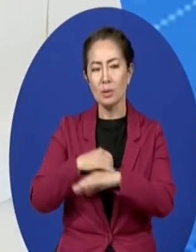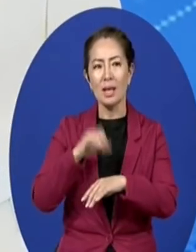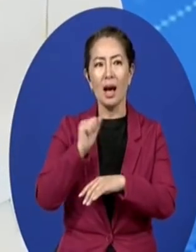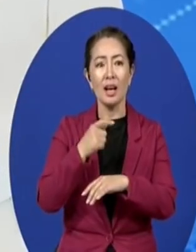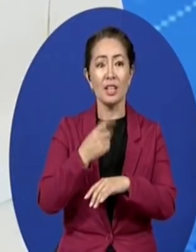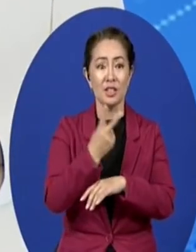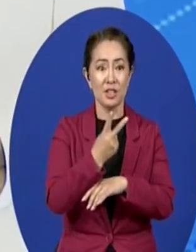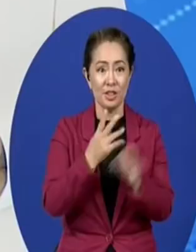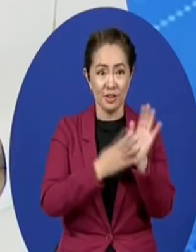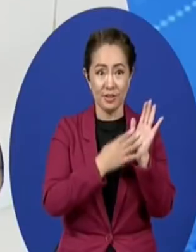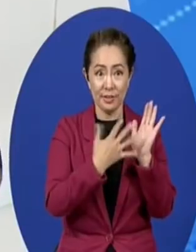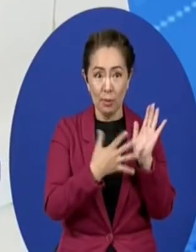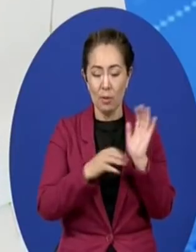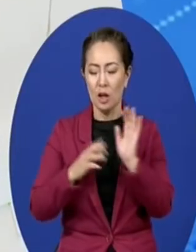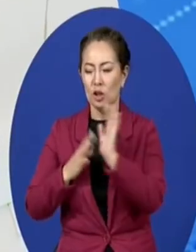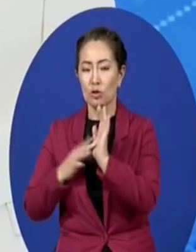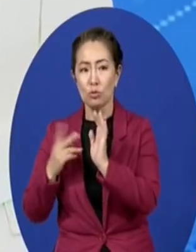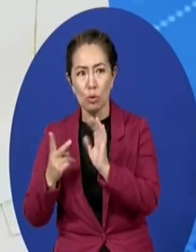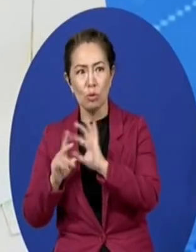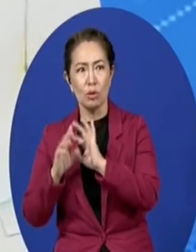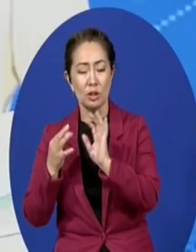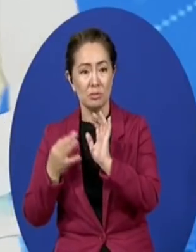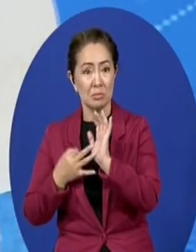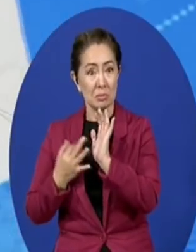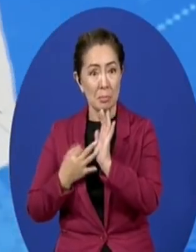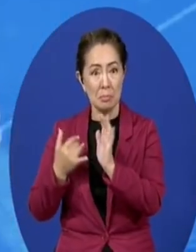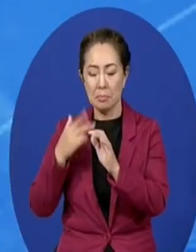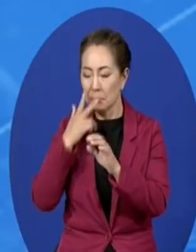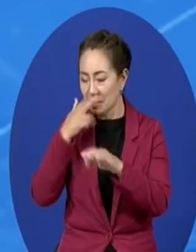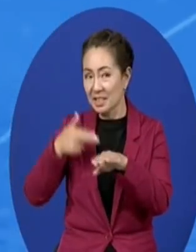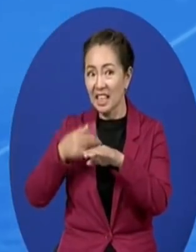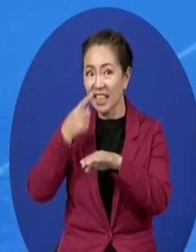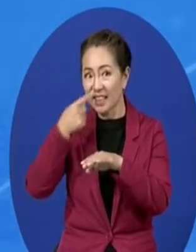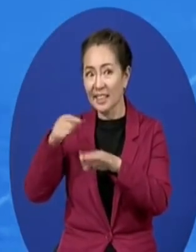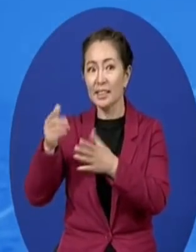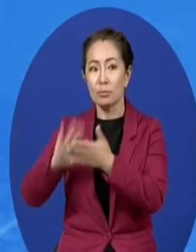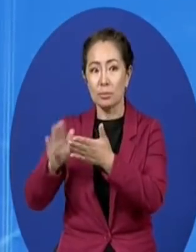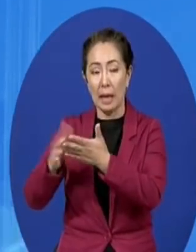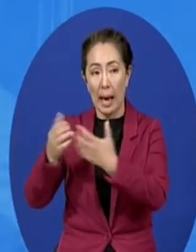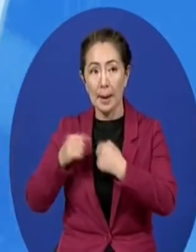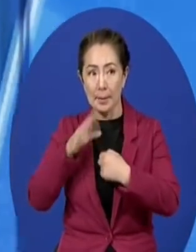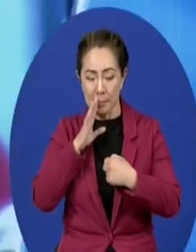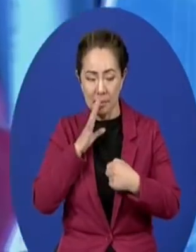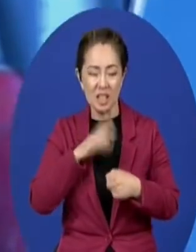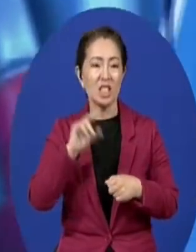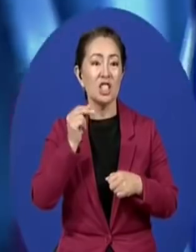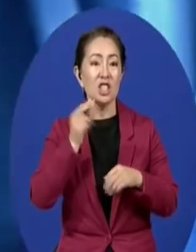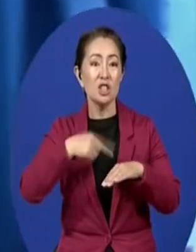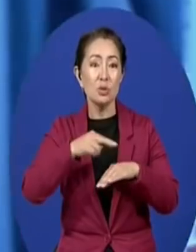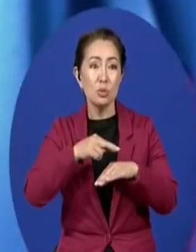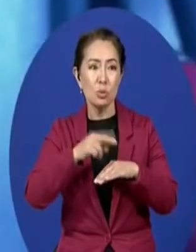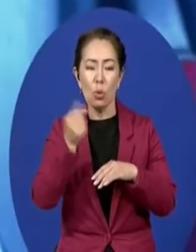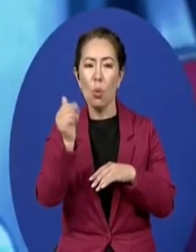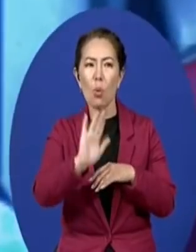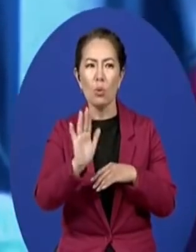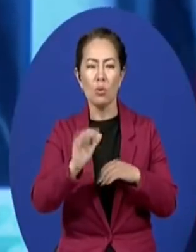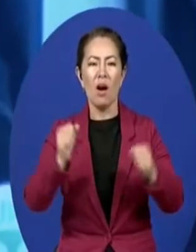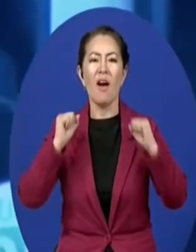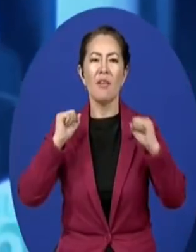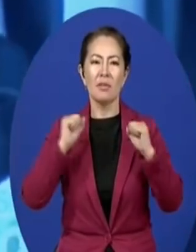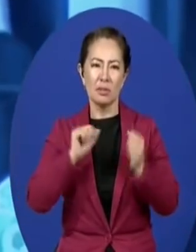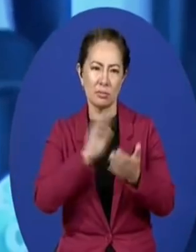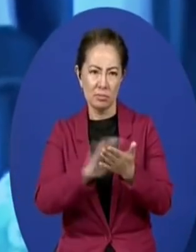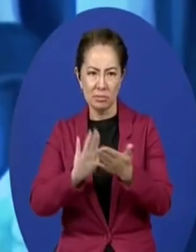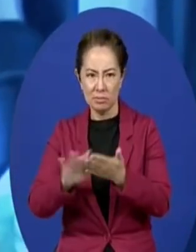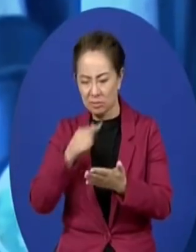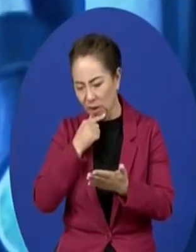IE95 IE98 шатхууны бүгд найрамдах хятад ард улсаас импортлоор болж байна. Чингэлтэй дүүрэх зүрх ууланд байгуулсан үнгүү фитнесийг арчилж чадахгүй гэх